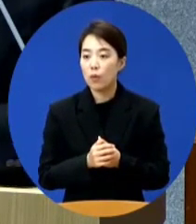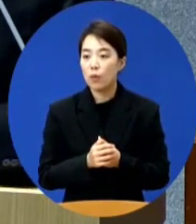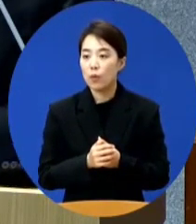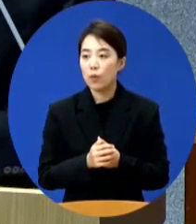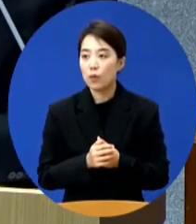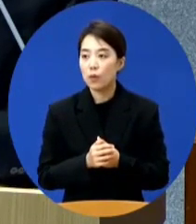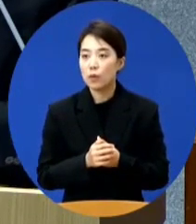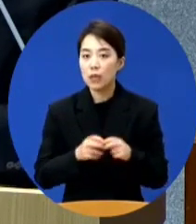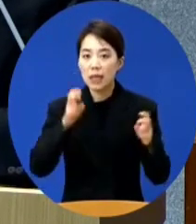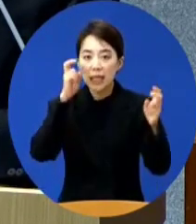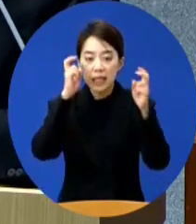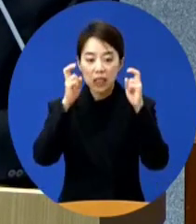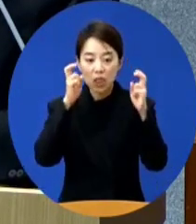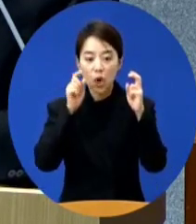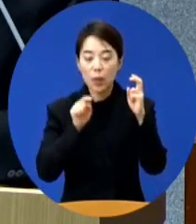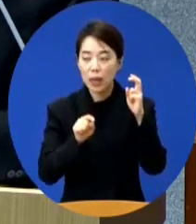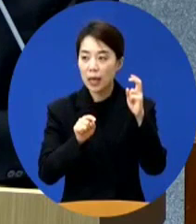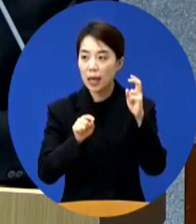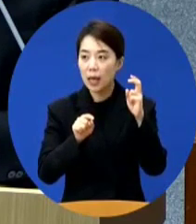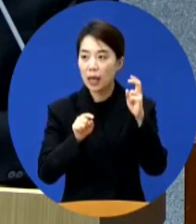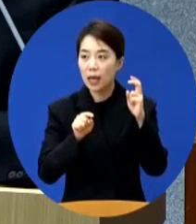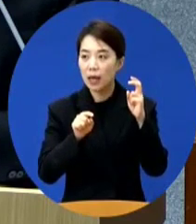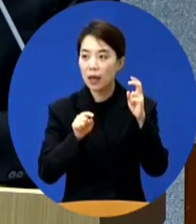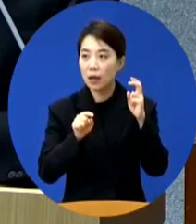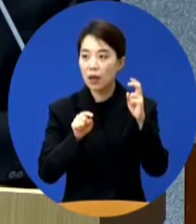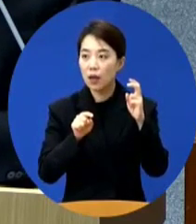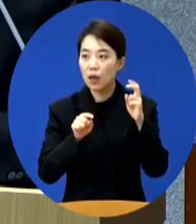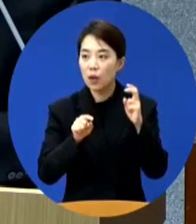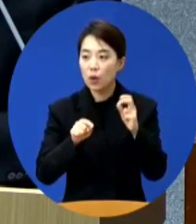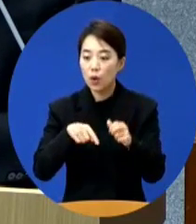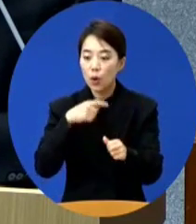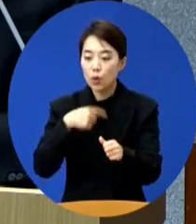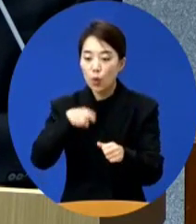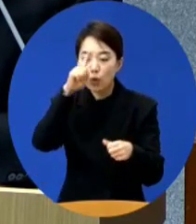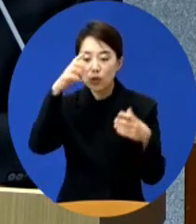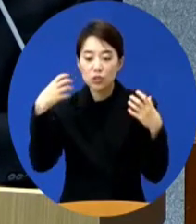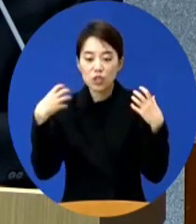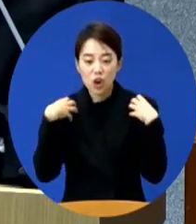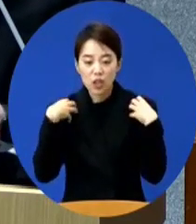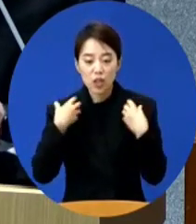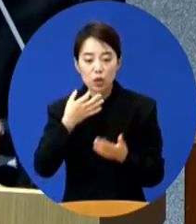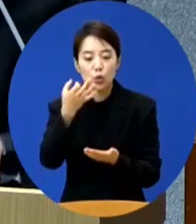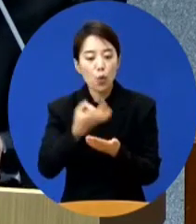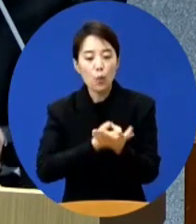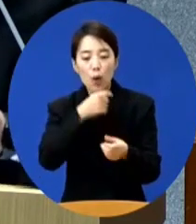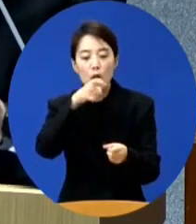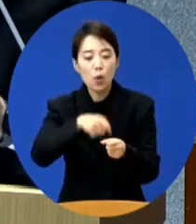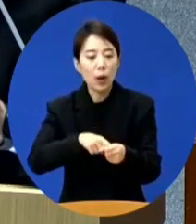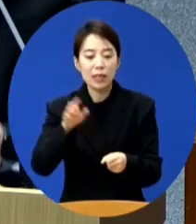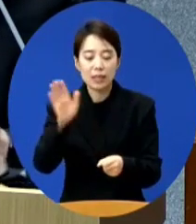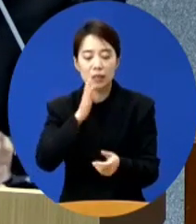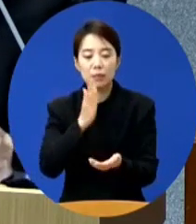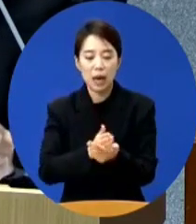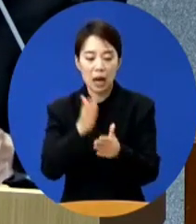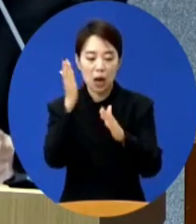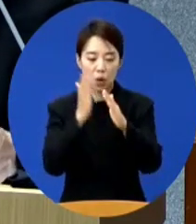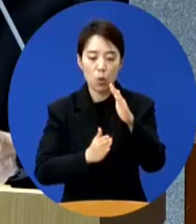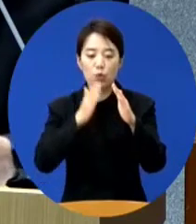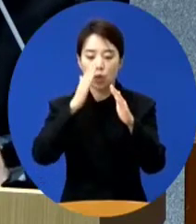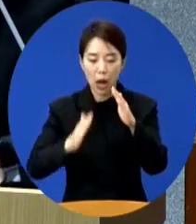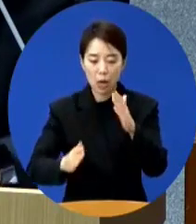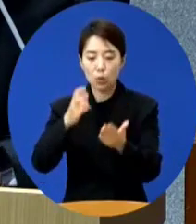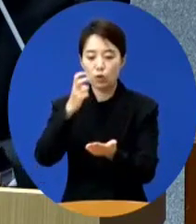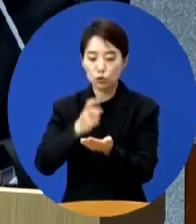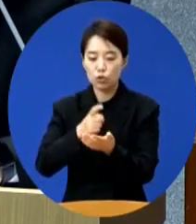기업을 상대로 흔히 그 교육청이 돈 벌려고 하지 마라. 예. 공정하고 규정대로 처리를 하는 게